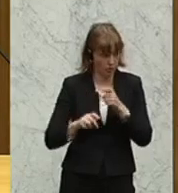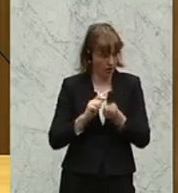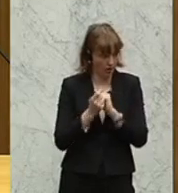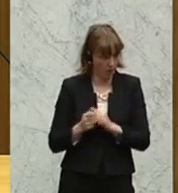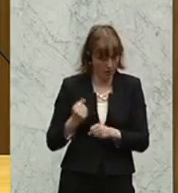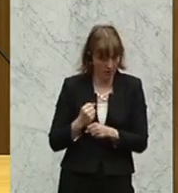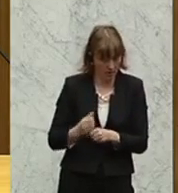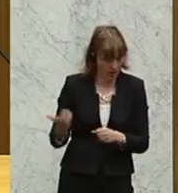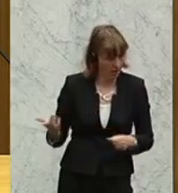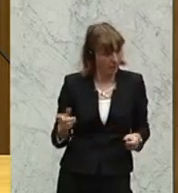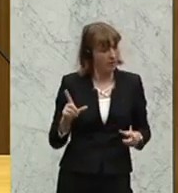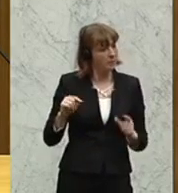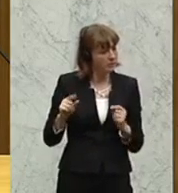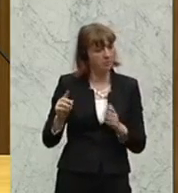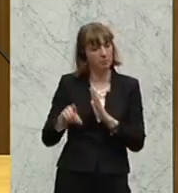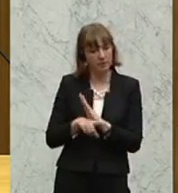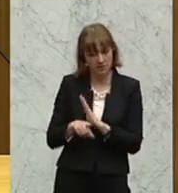Also